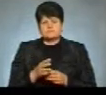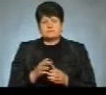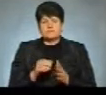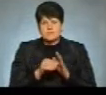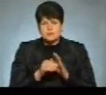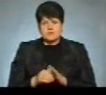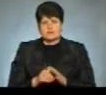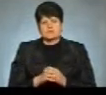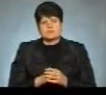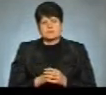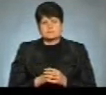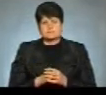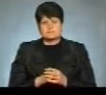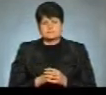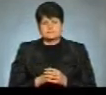принижувалось,